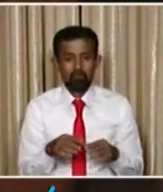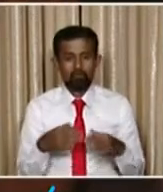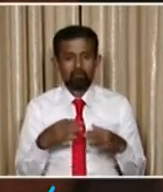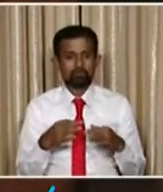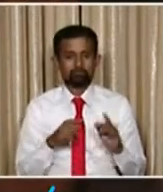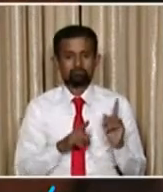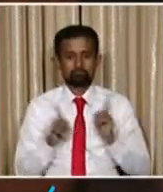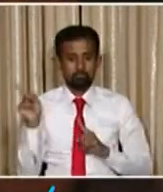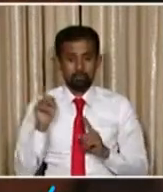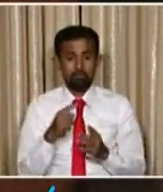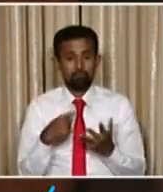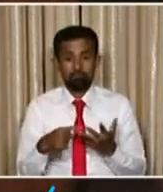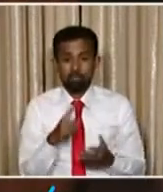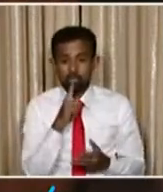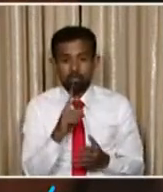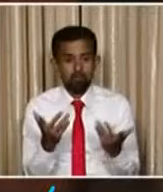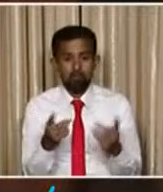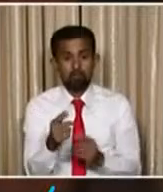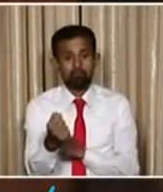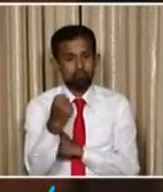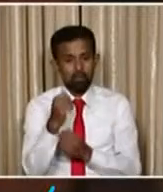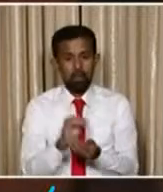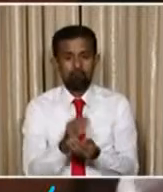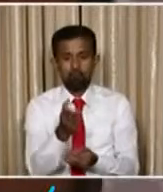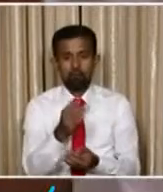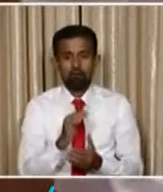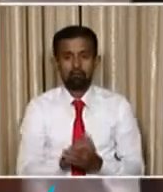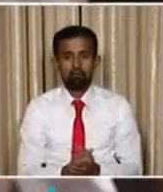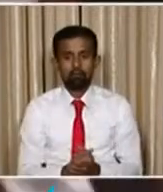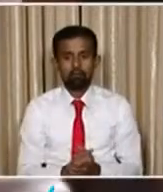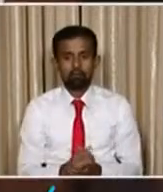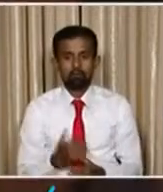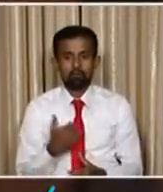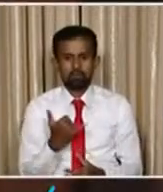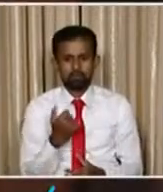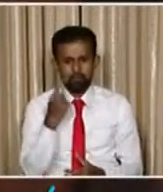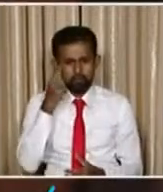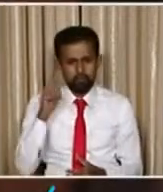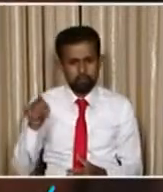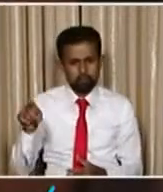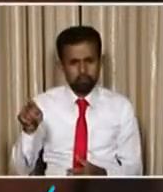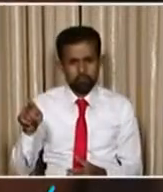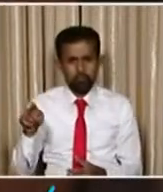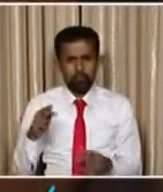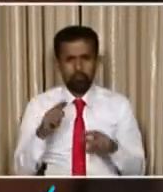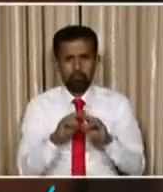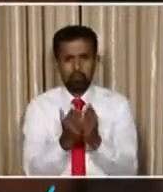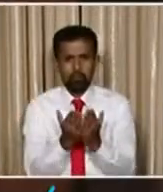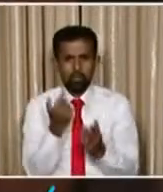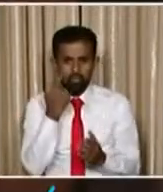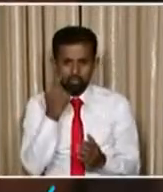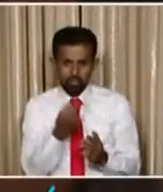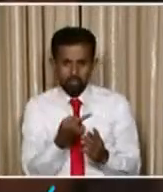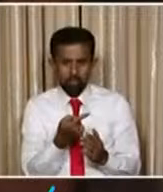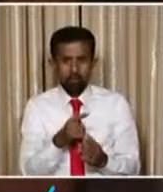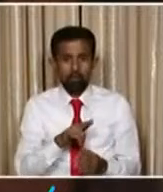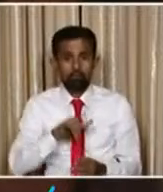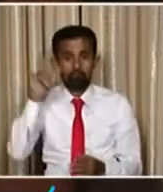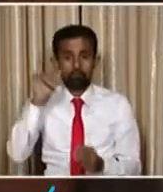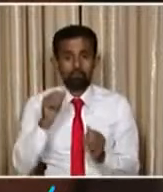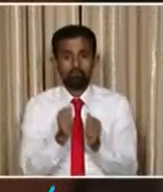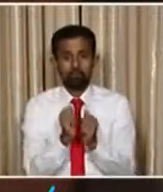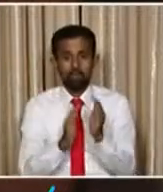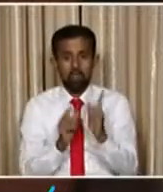විදේශ කටයුතු පිළිබඳ ඇමති ඒක බලනවා කියලා. මට සමහරවිට සැකයක් තියෙනවා. මම සමාජ මාධ්‍යයක් දැක්කා මේ විදේශ කටයුතු